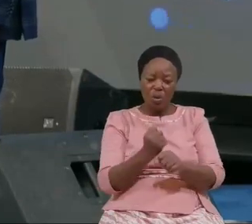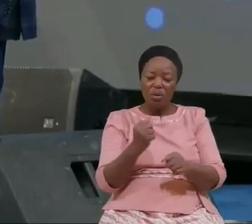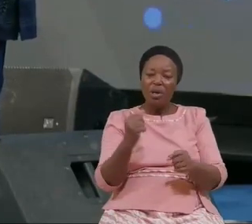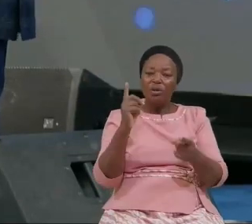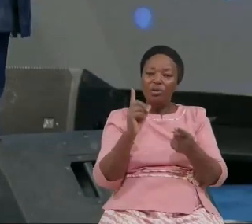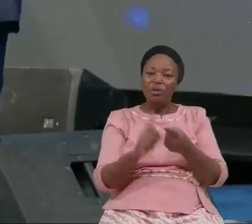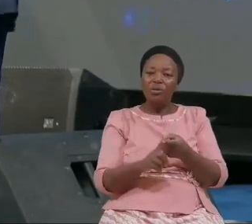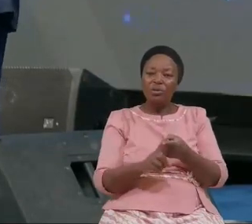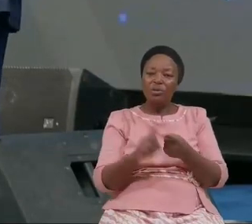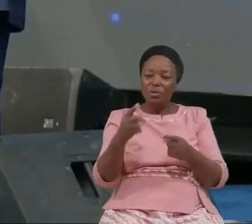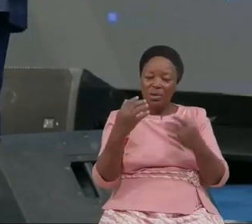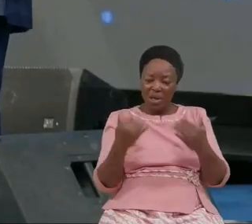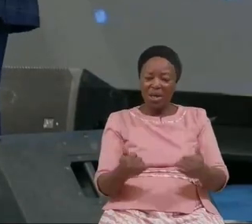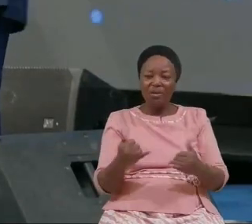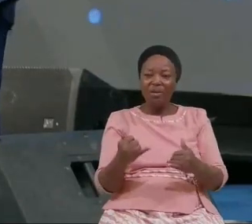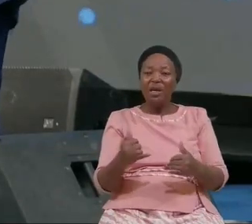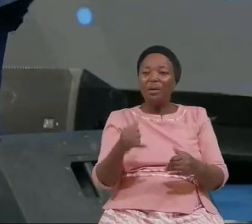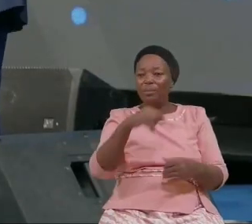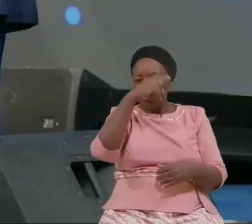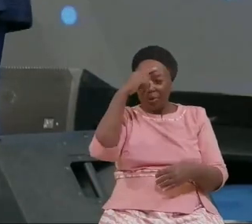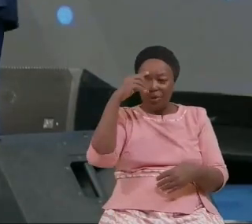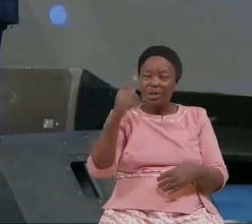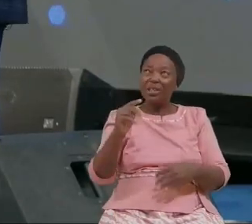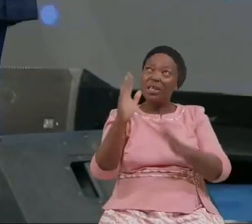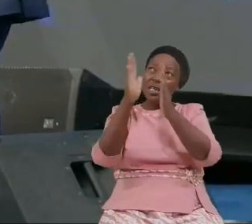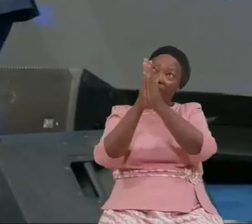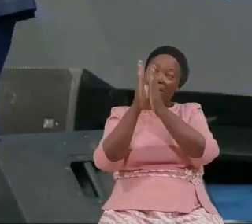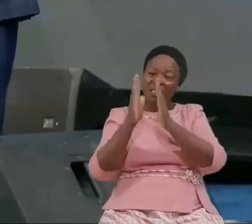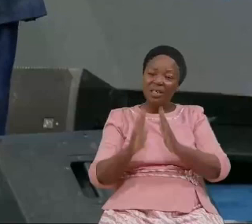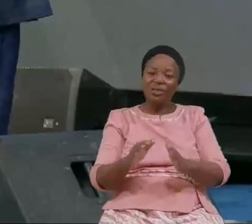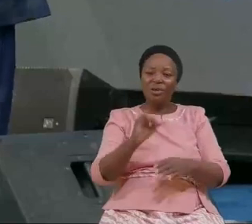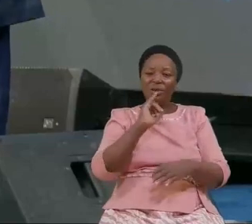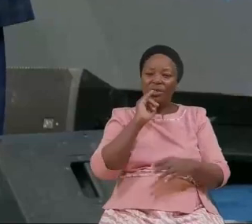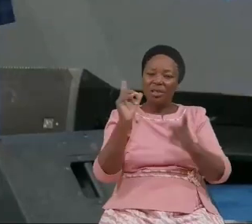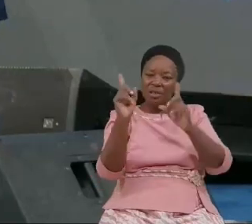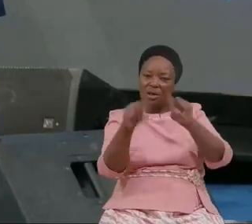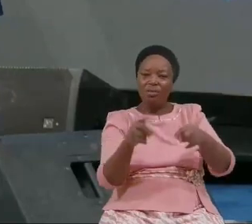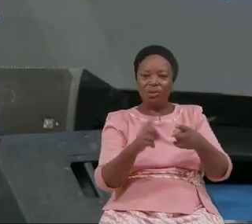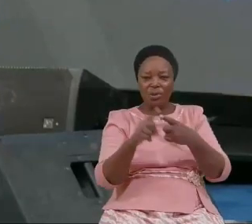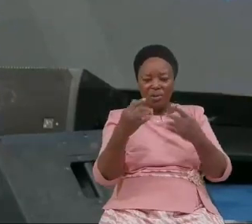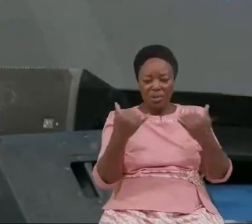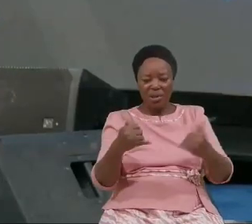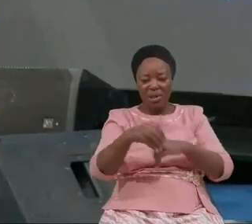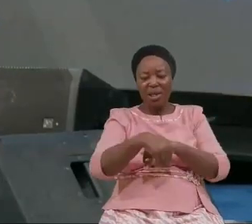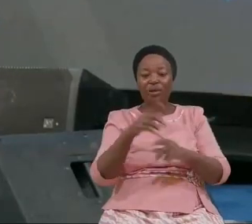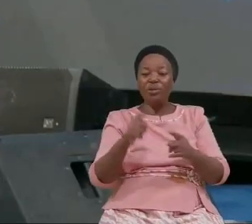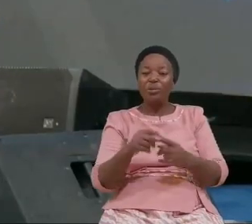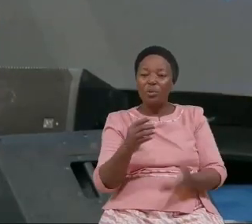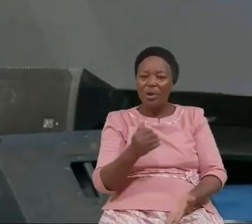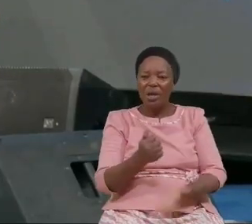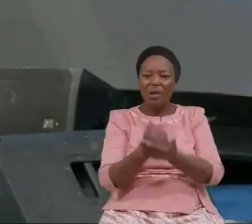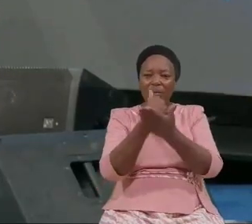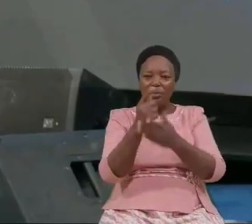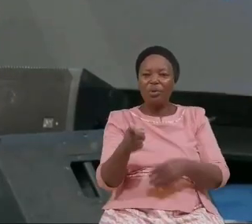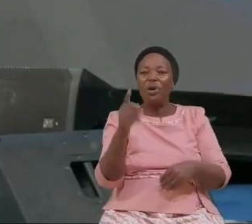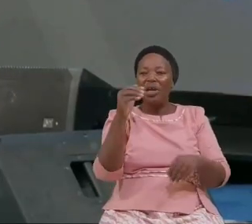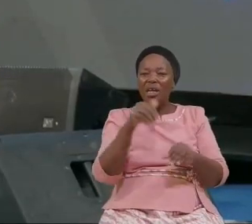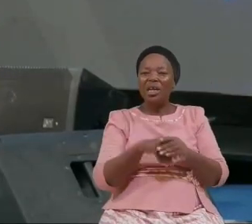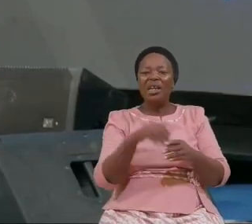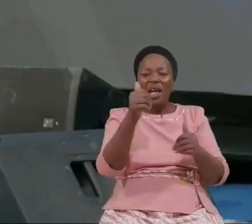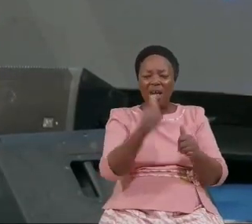et ton salut sera rien et ton intestin il viendra dans ta vie